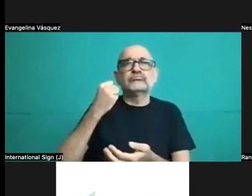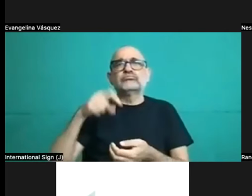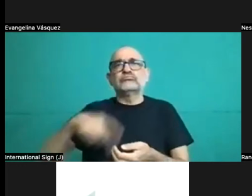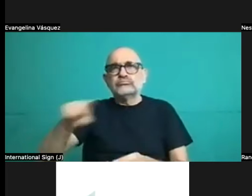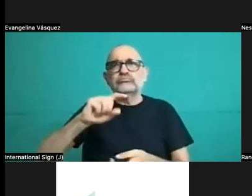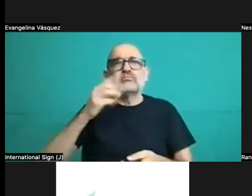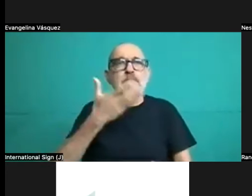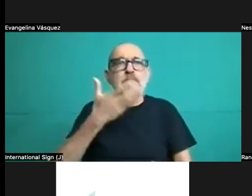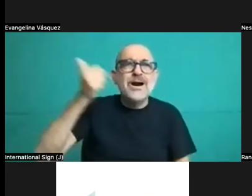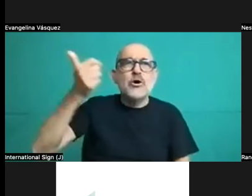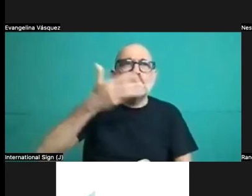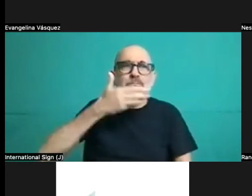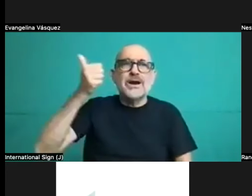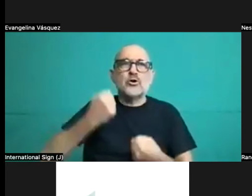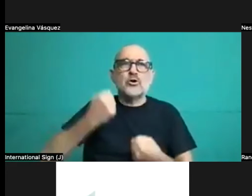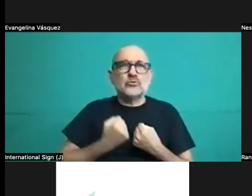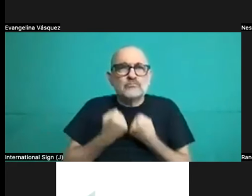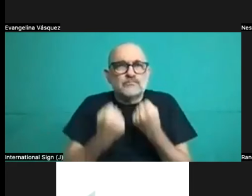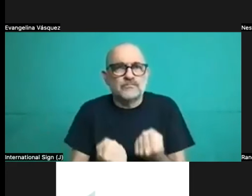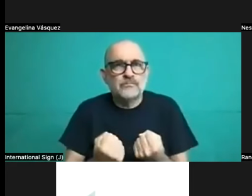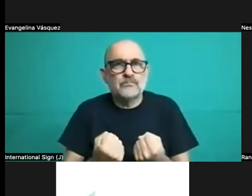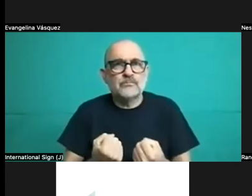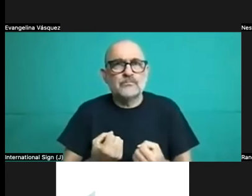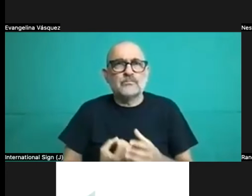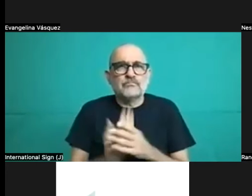avoir les effets escomptés.